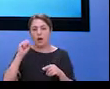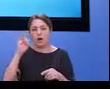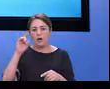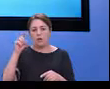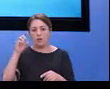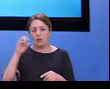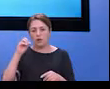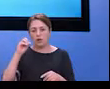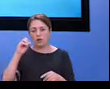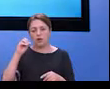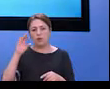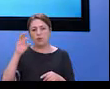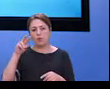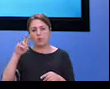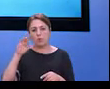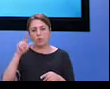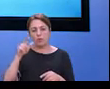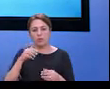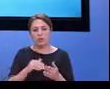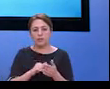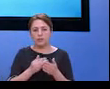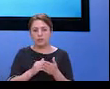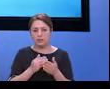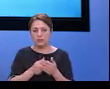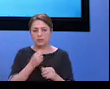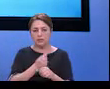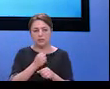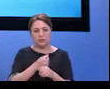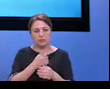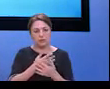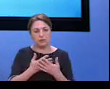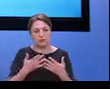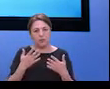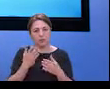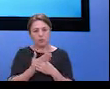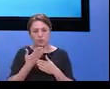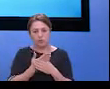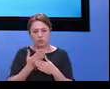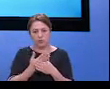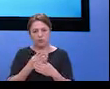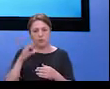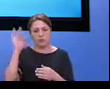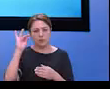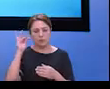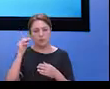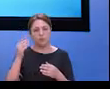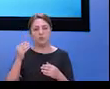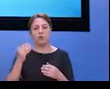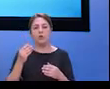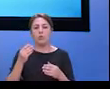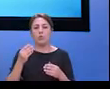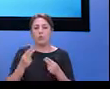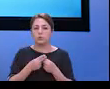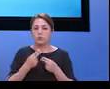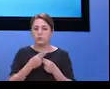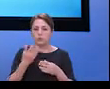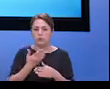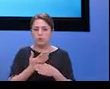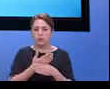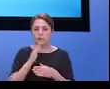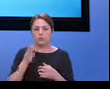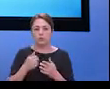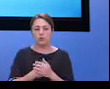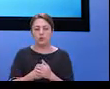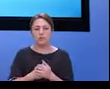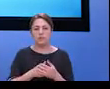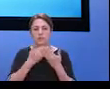orqali topgan buyumlari biz tarixni o'rganishimizga eng katta yordam berar ekan. Mana qarang,